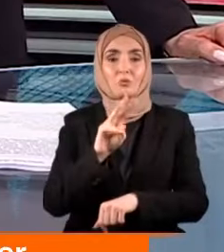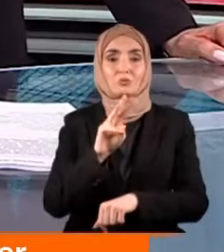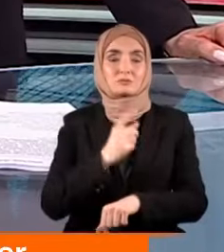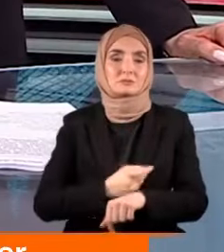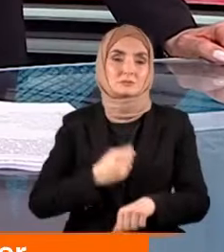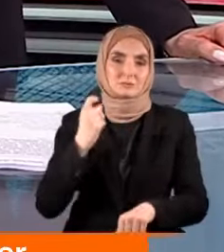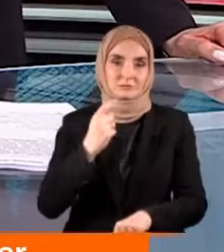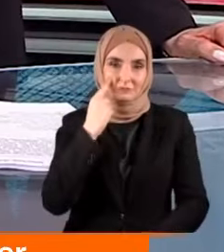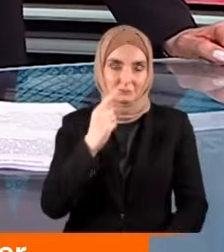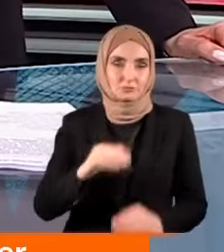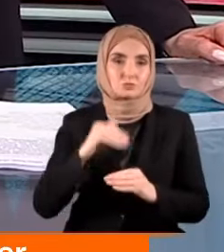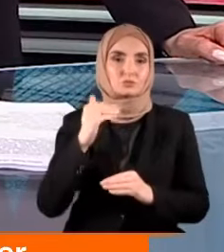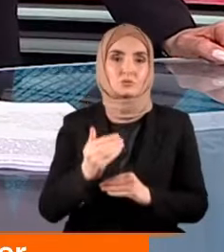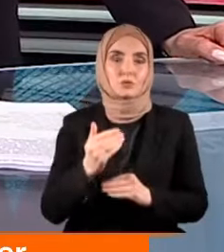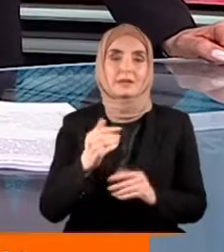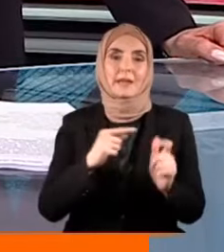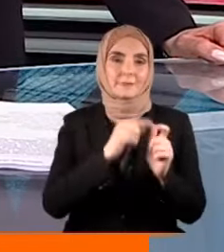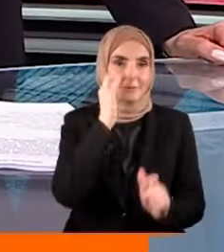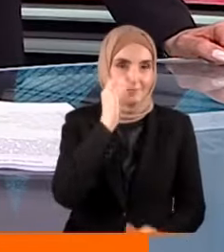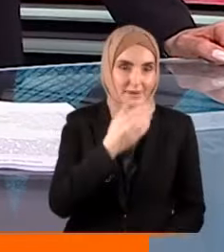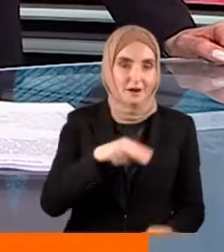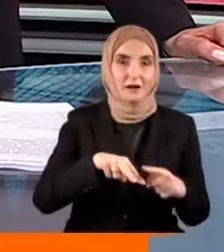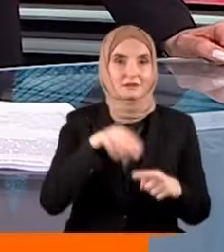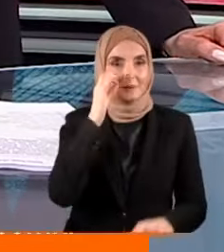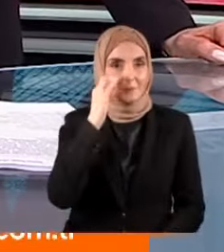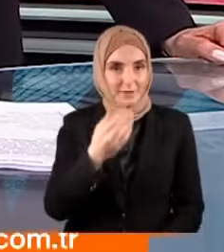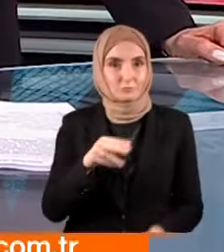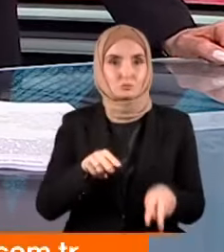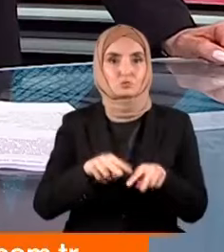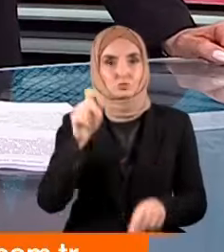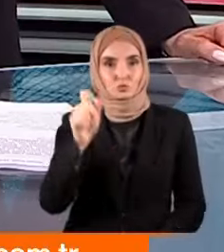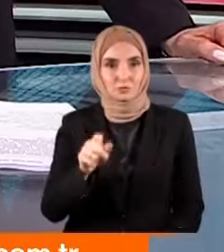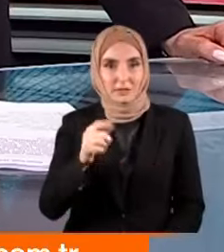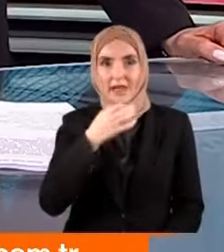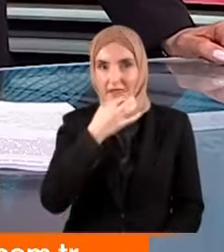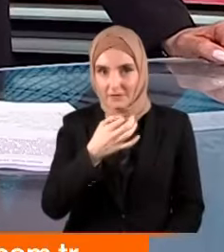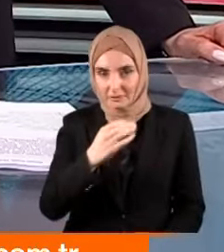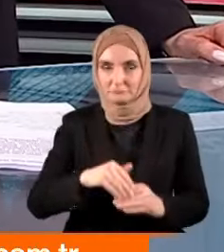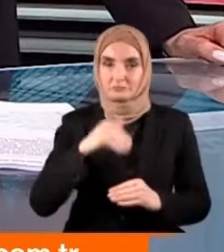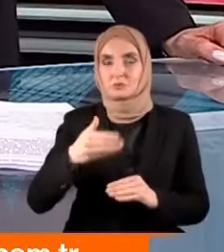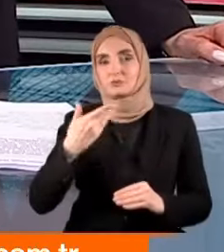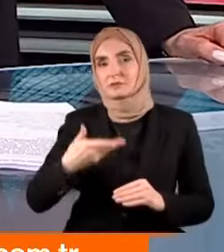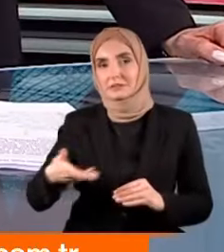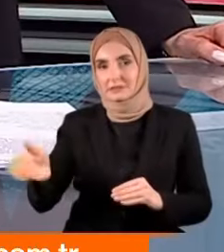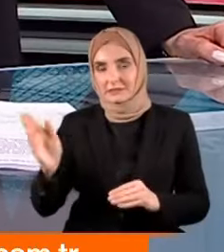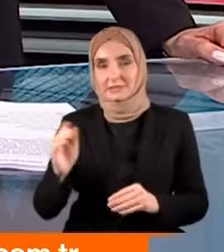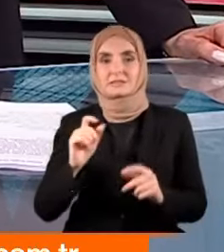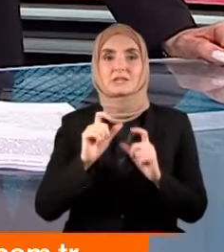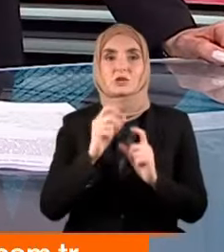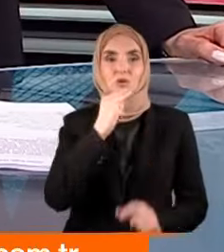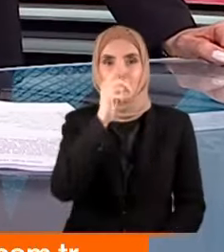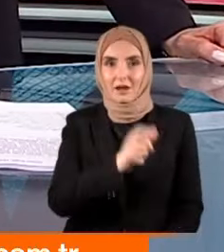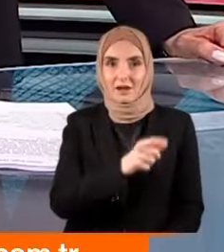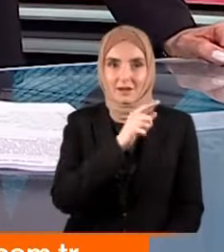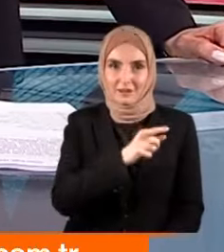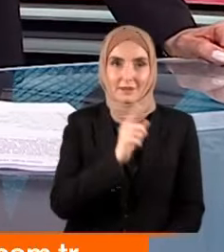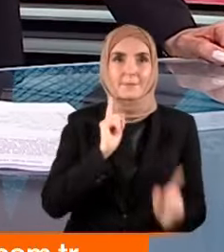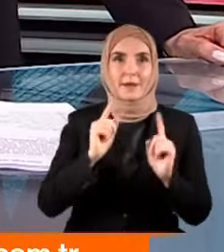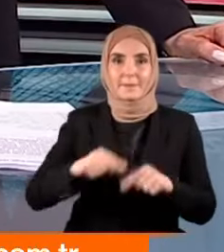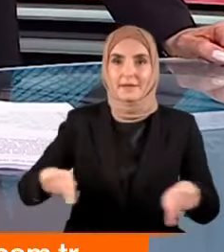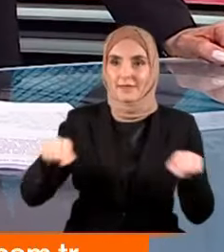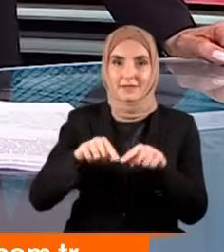Belözoğlu, Arda Turan ve Muslu Era ifadelerinin ardından salondan ayrıldı ve Seçil Erzan mahkeme heyetine itirafta bulundu. Duruşmaya